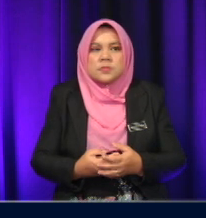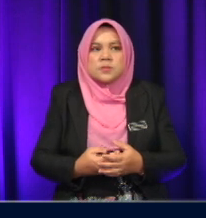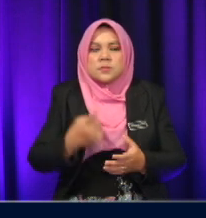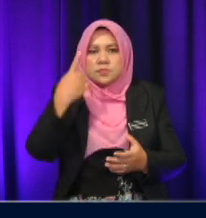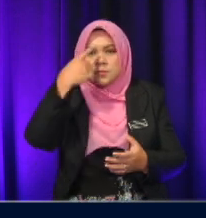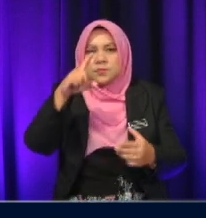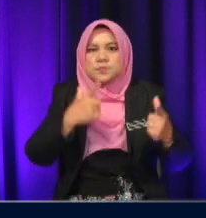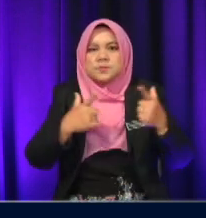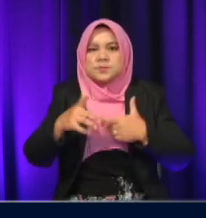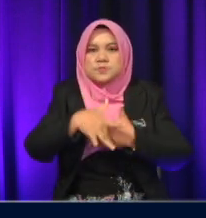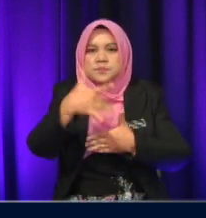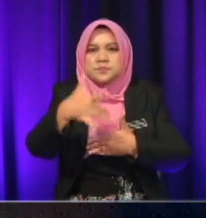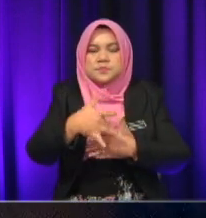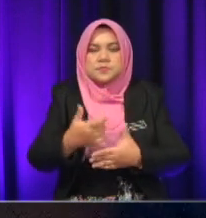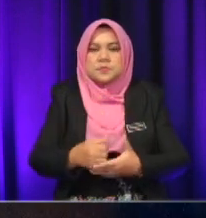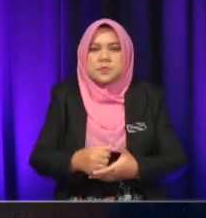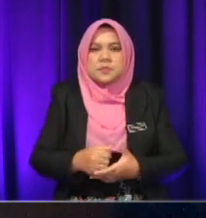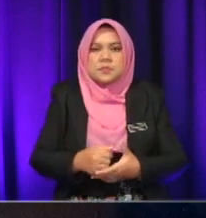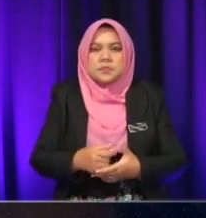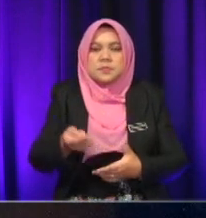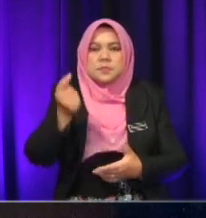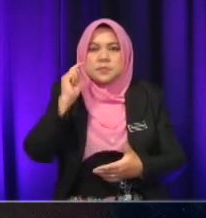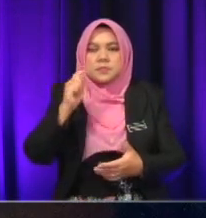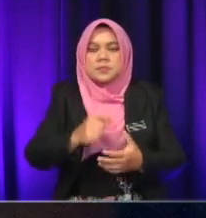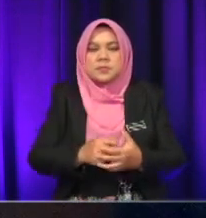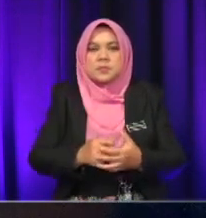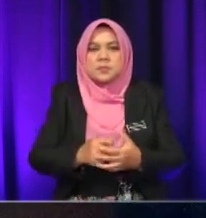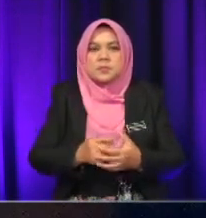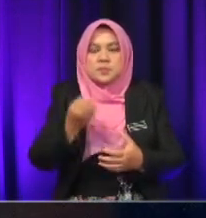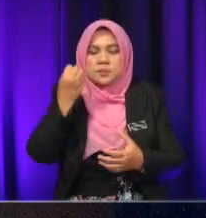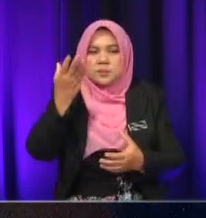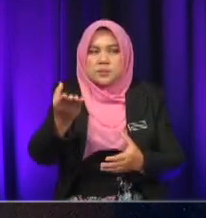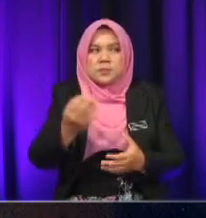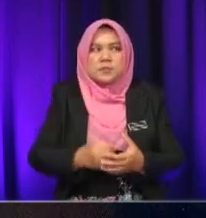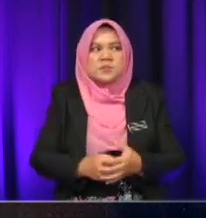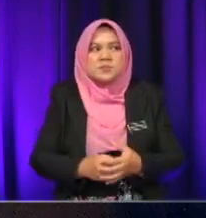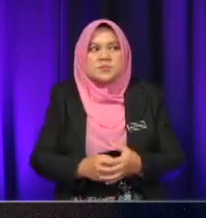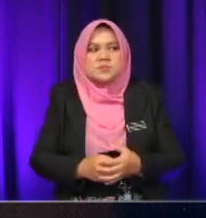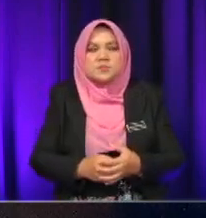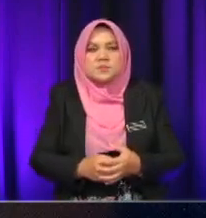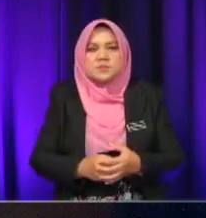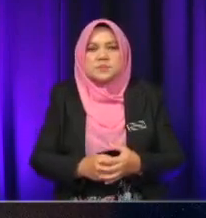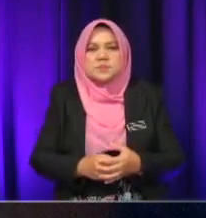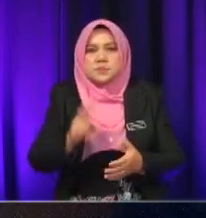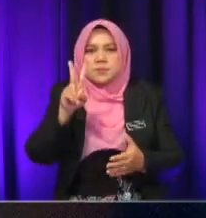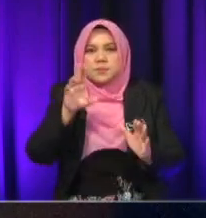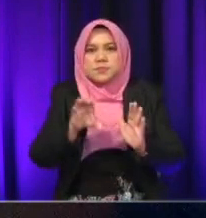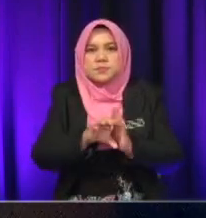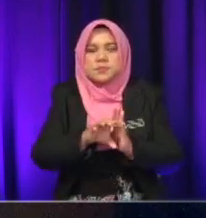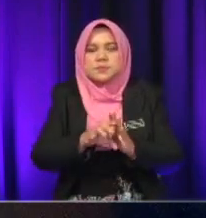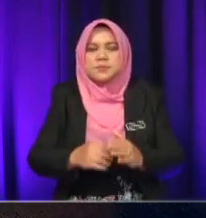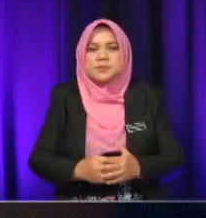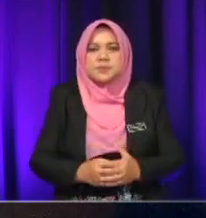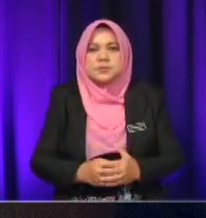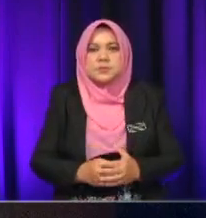awal. Jadi tadi dah nyatakan dua contoh. Dan